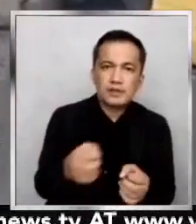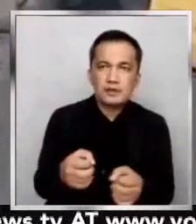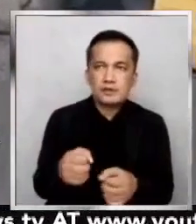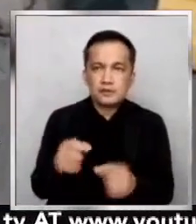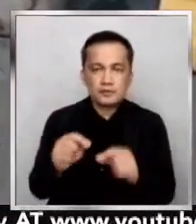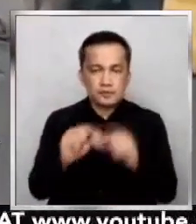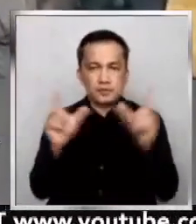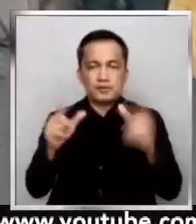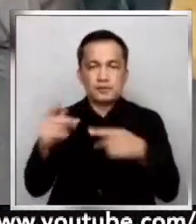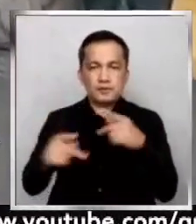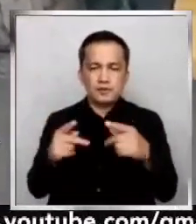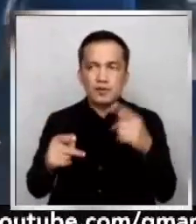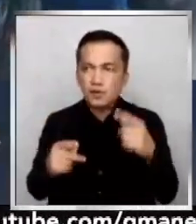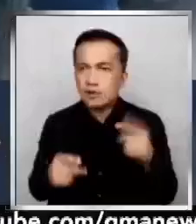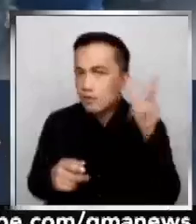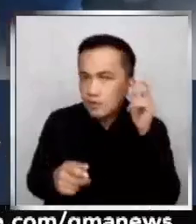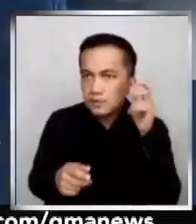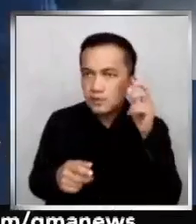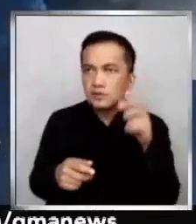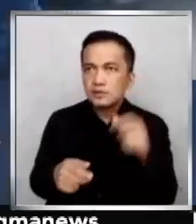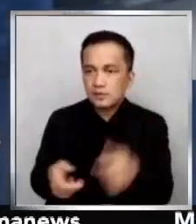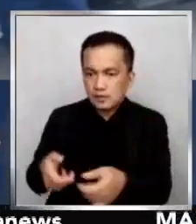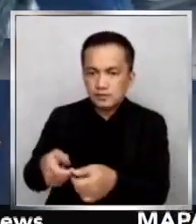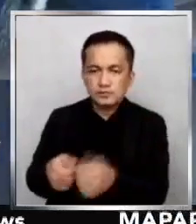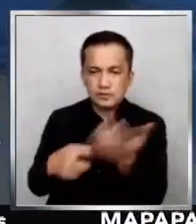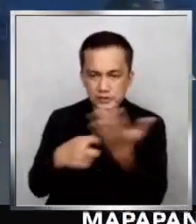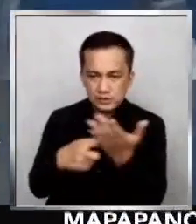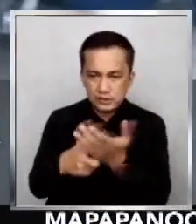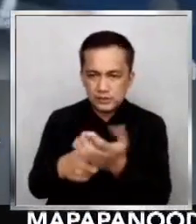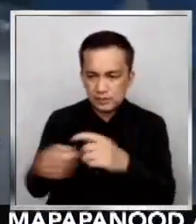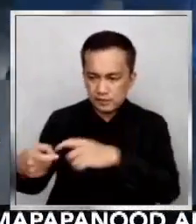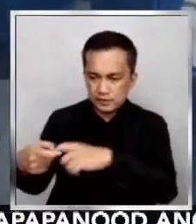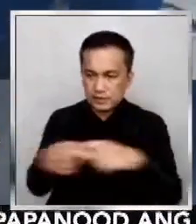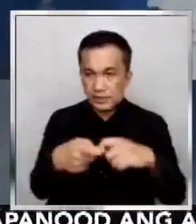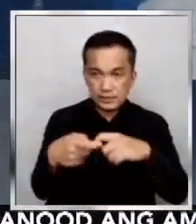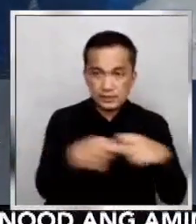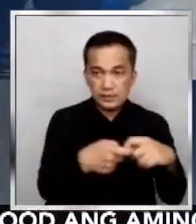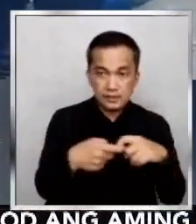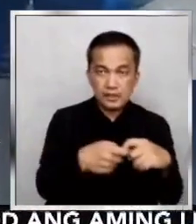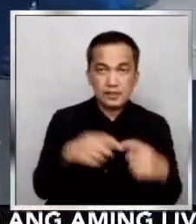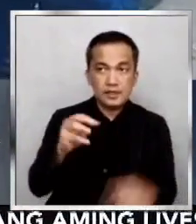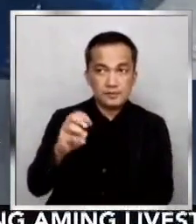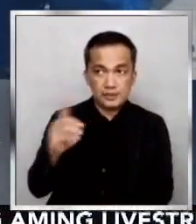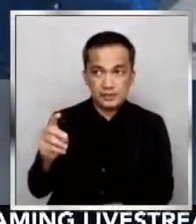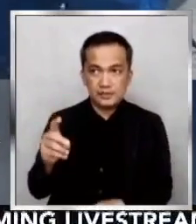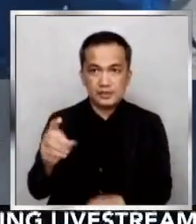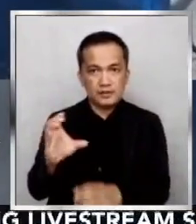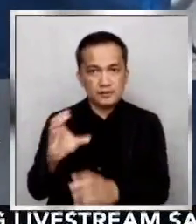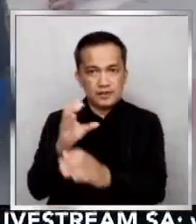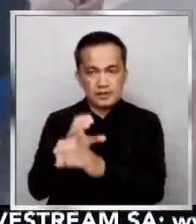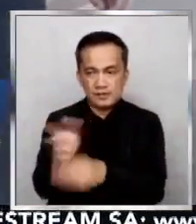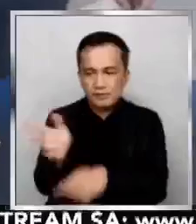matapos mabalita ang pinagtitikitan at pinaghahatak na ng MMDA ang mga sasakyang nakaparada sa bangketa.